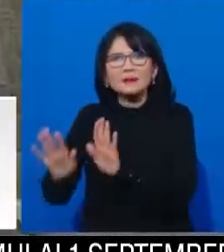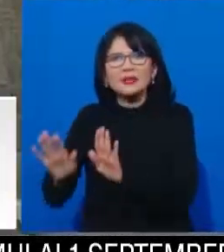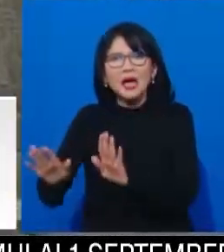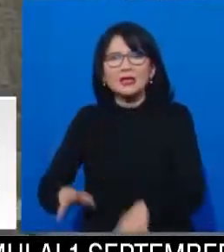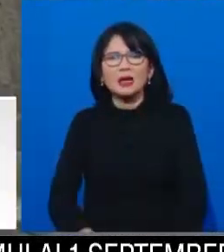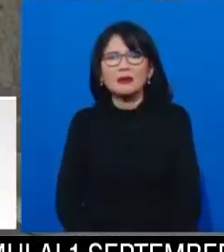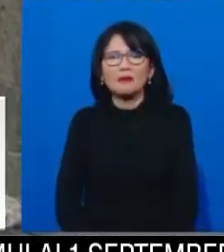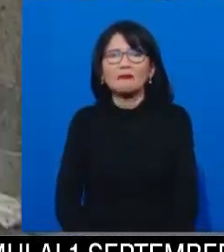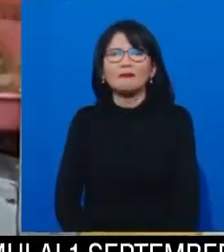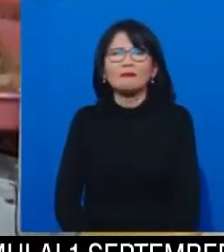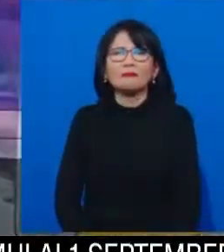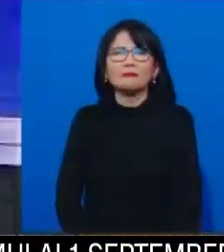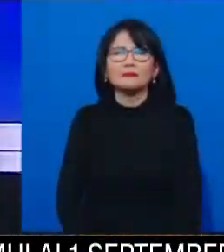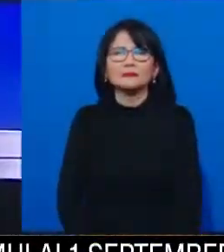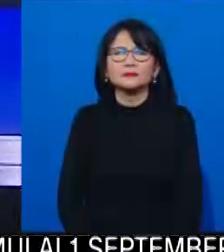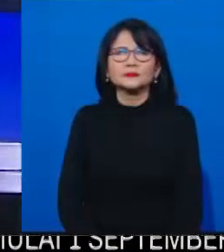ini.